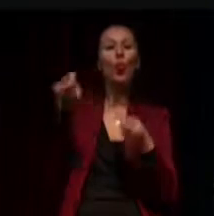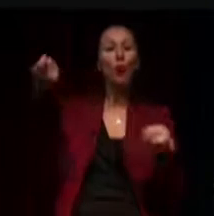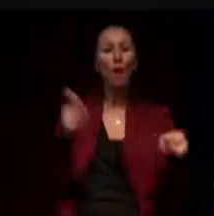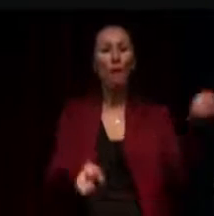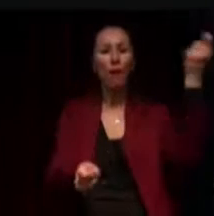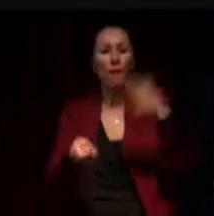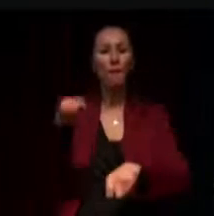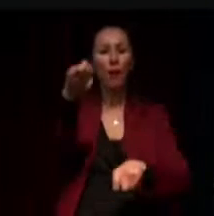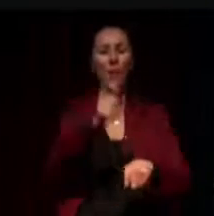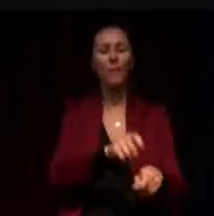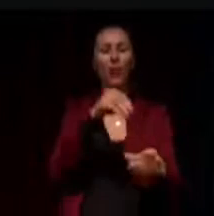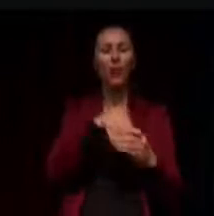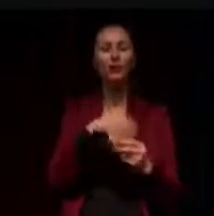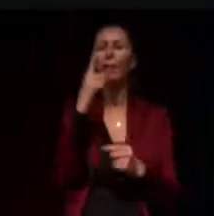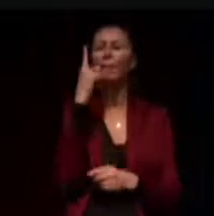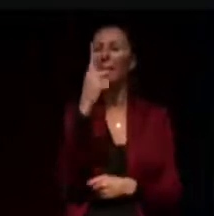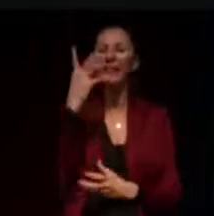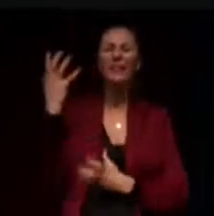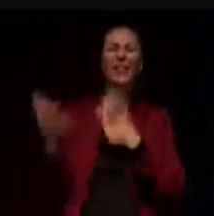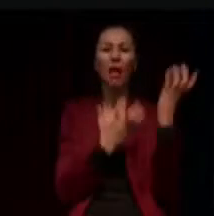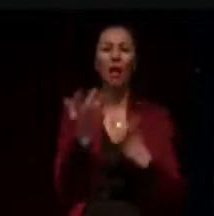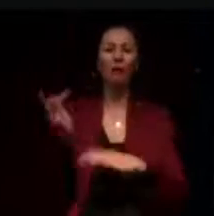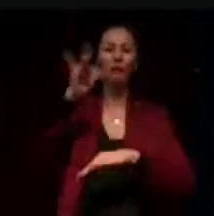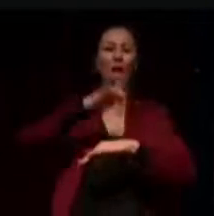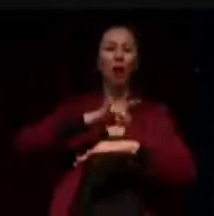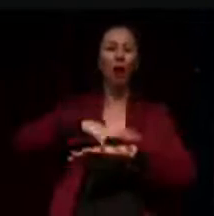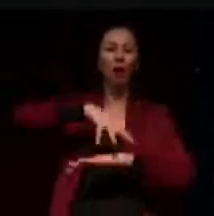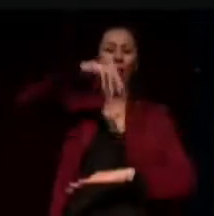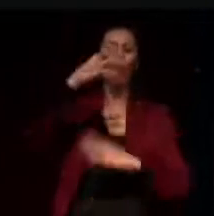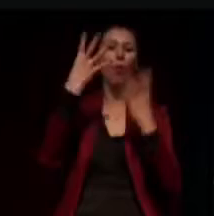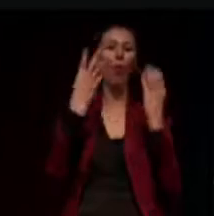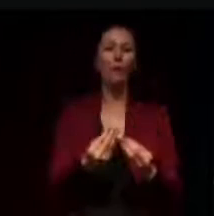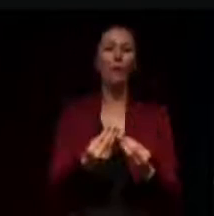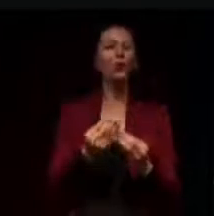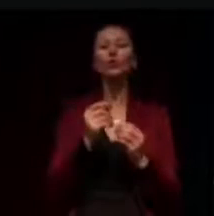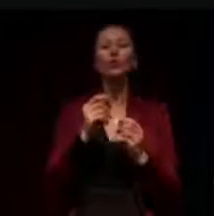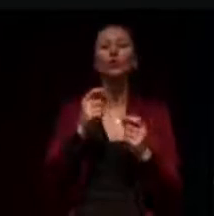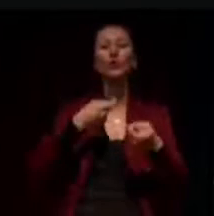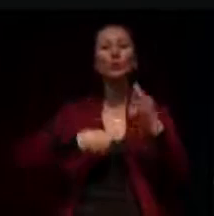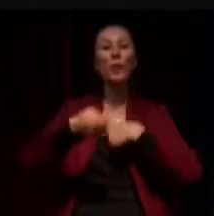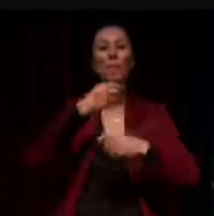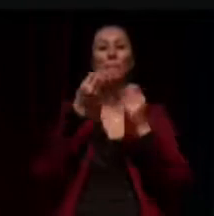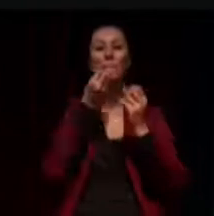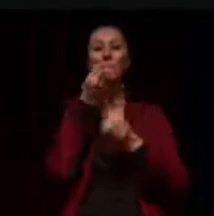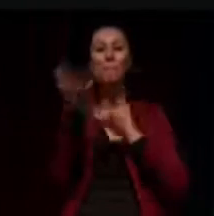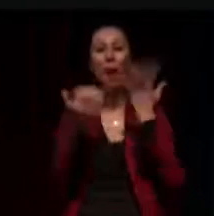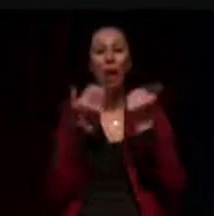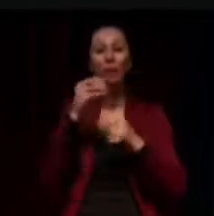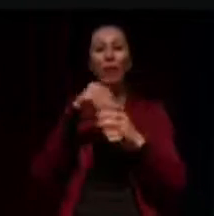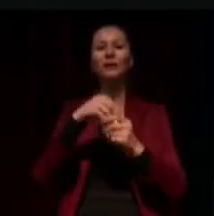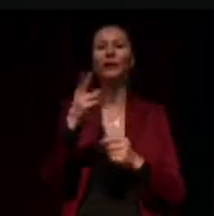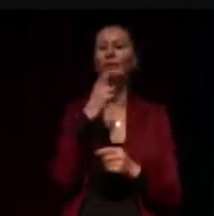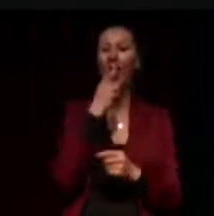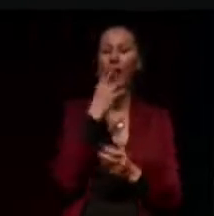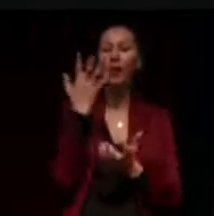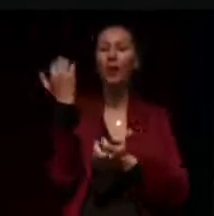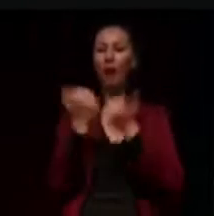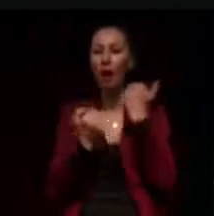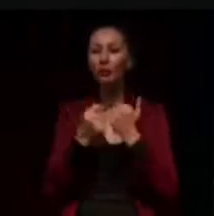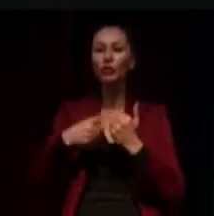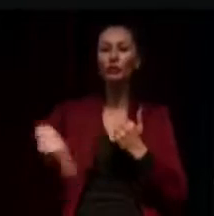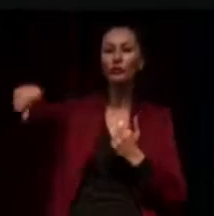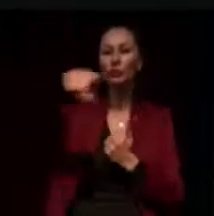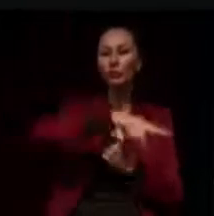Sönmeye yüz tutmuş bir yanardağa dönüştü. Süpermarketçiler, tekelciler, aracılar